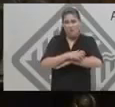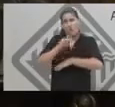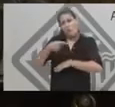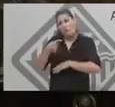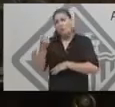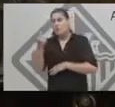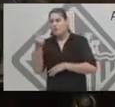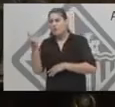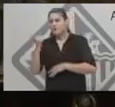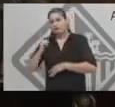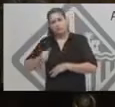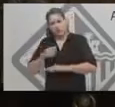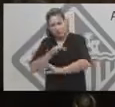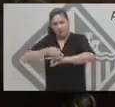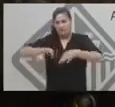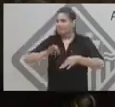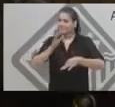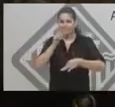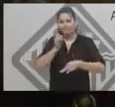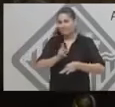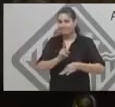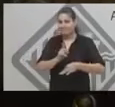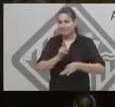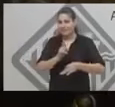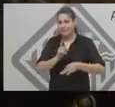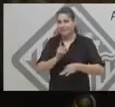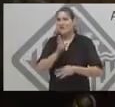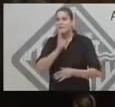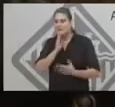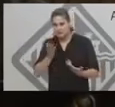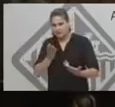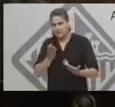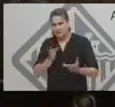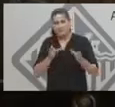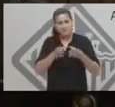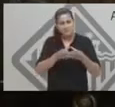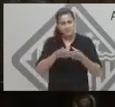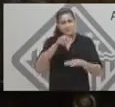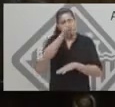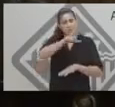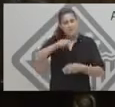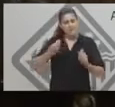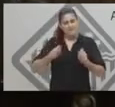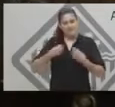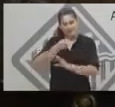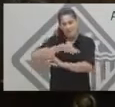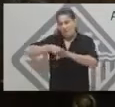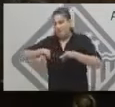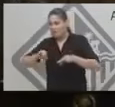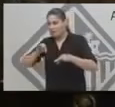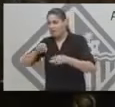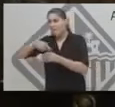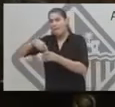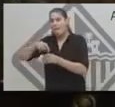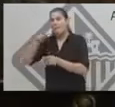tenia molt de recursos. Ara ja no és així, la turistització ja és la clau de volta. Substitueix població resident per places